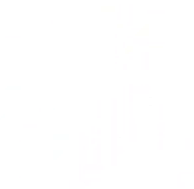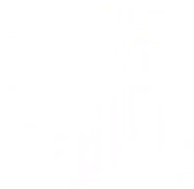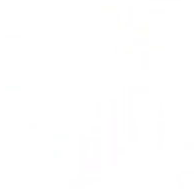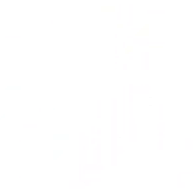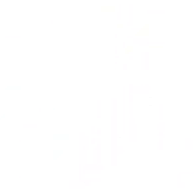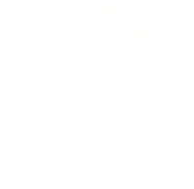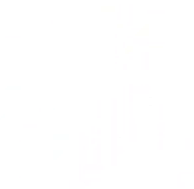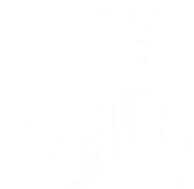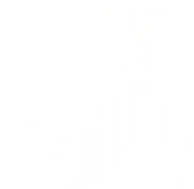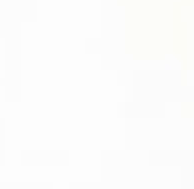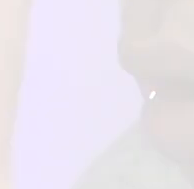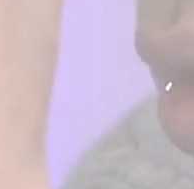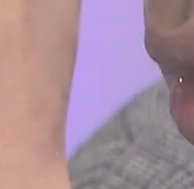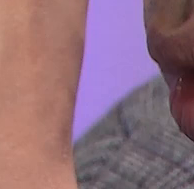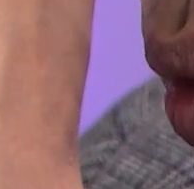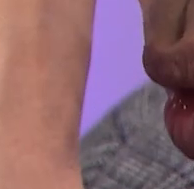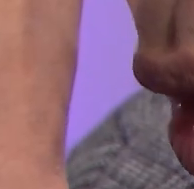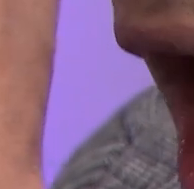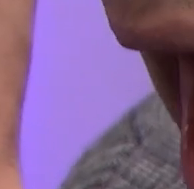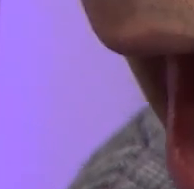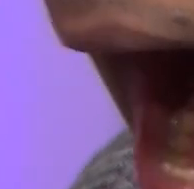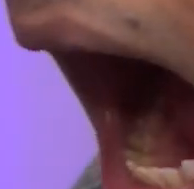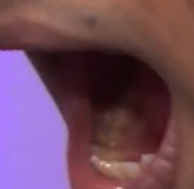TV KPM.